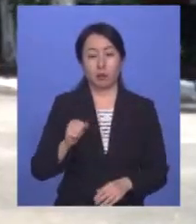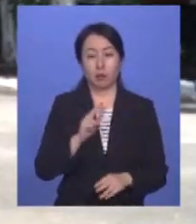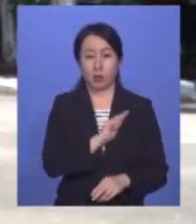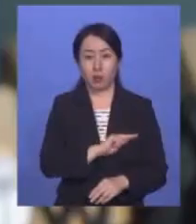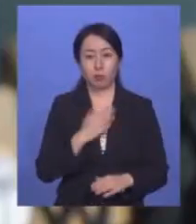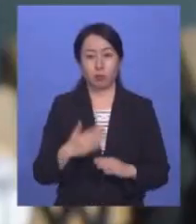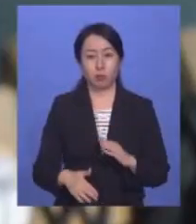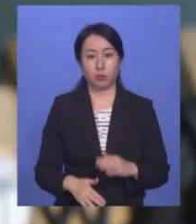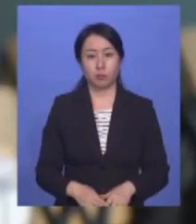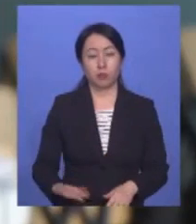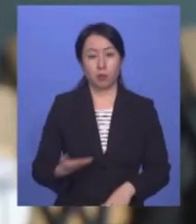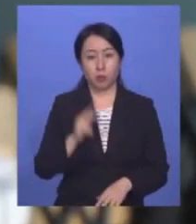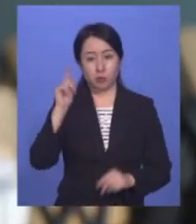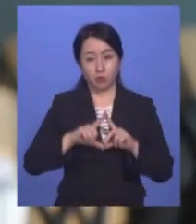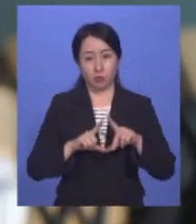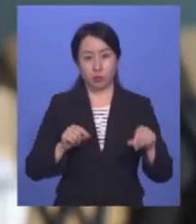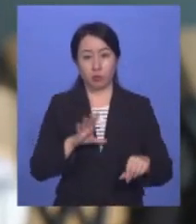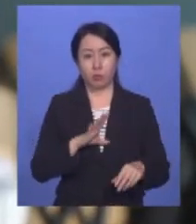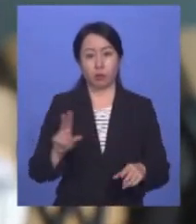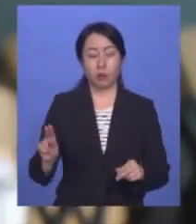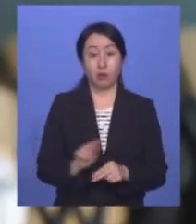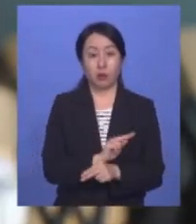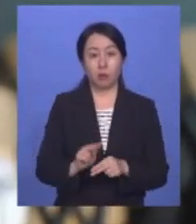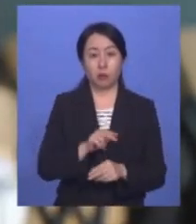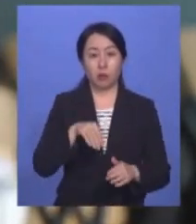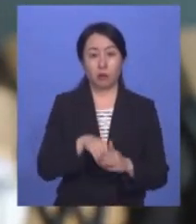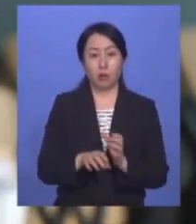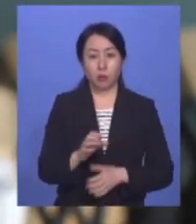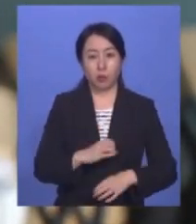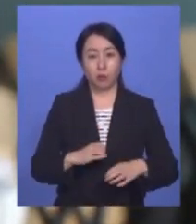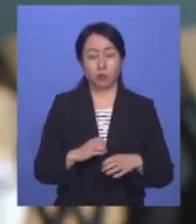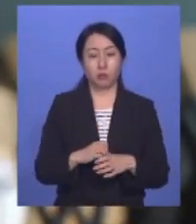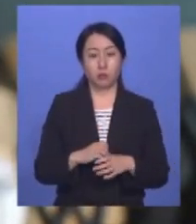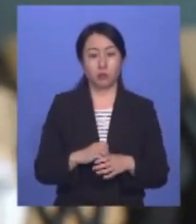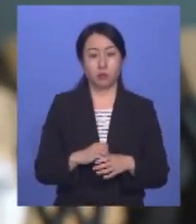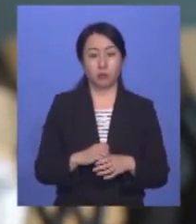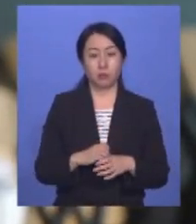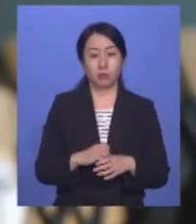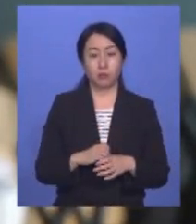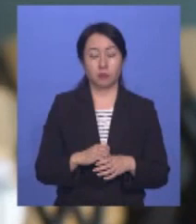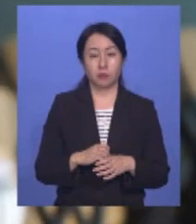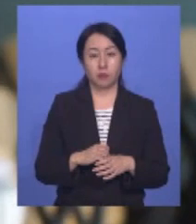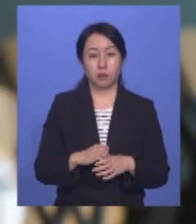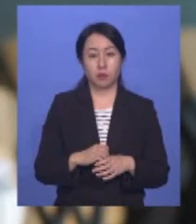должны завершить. Также в нашей школе произведен капитальный ремонт входной группы. И